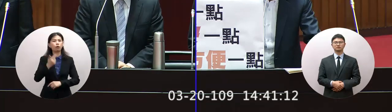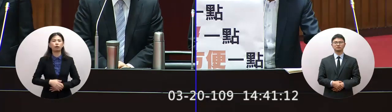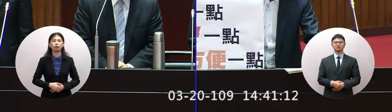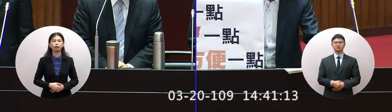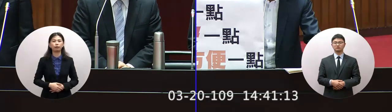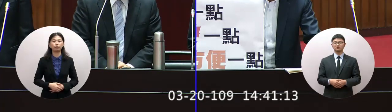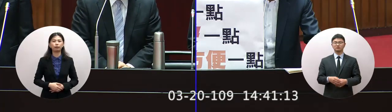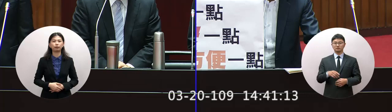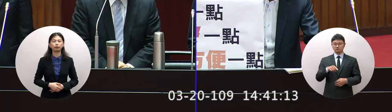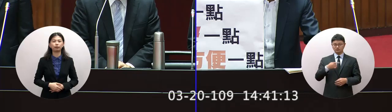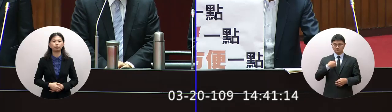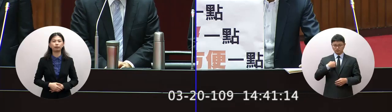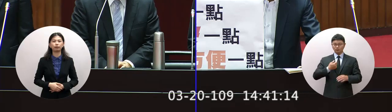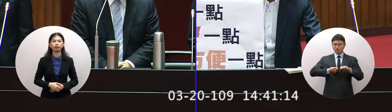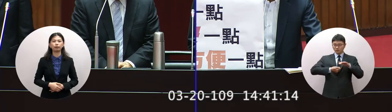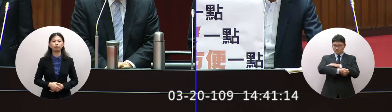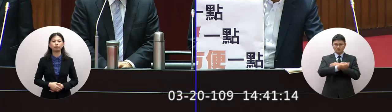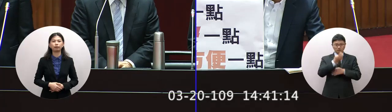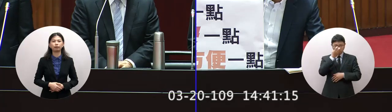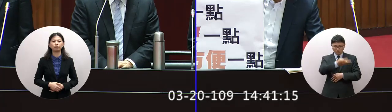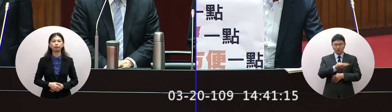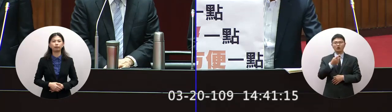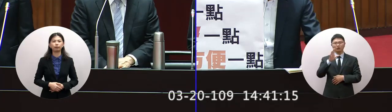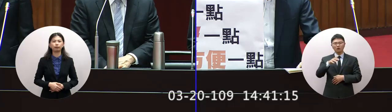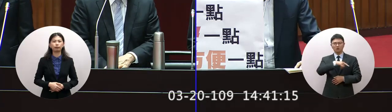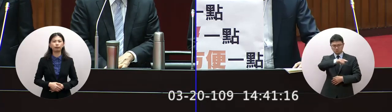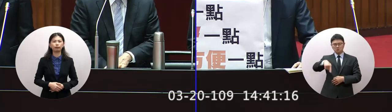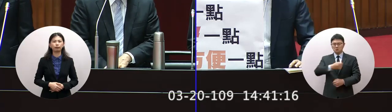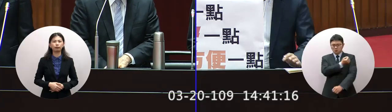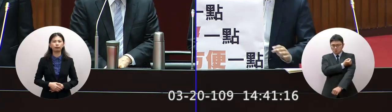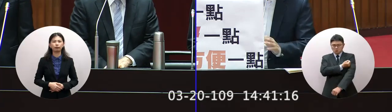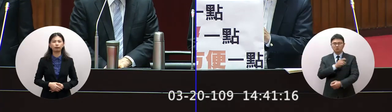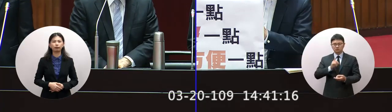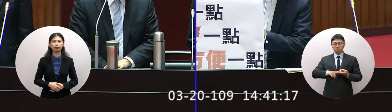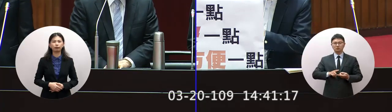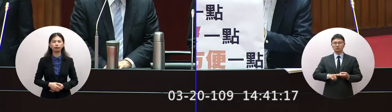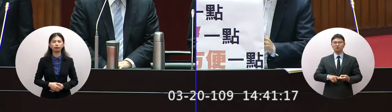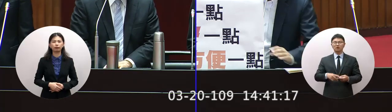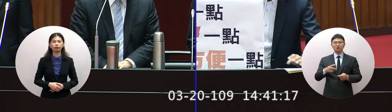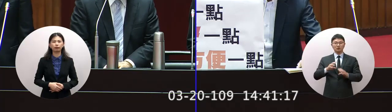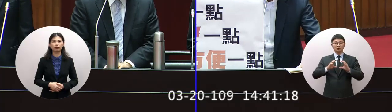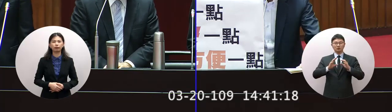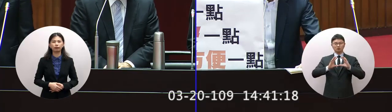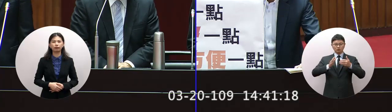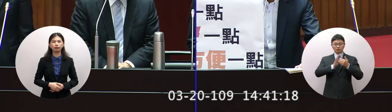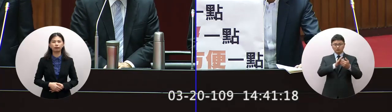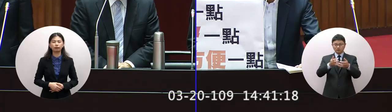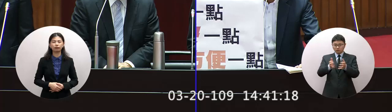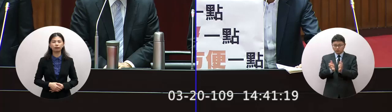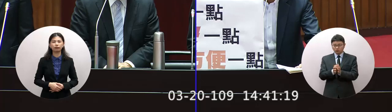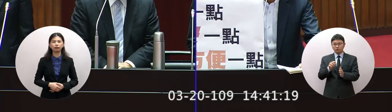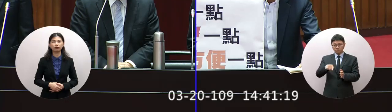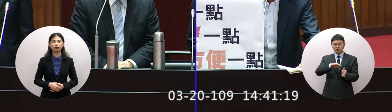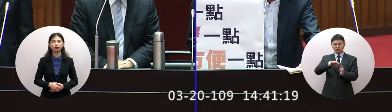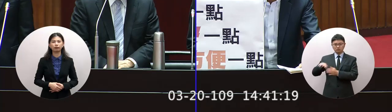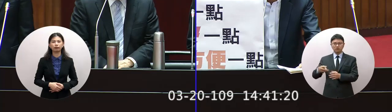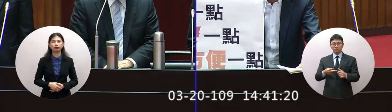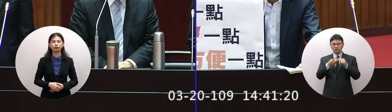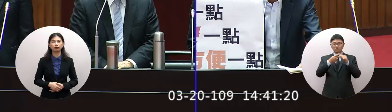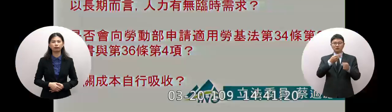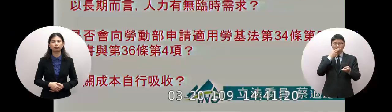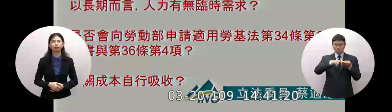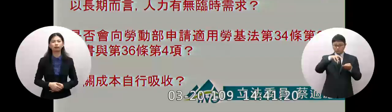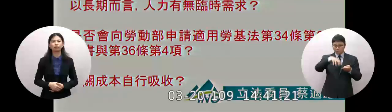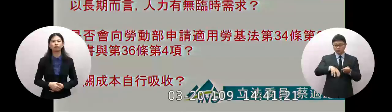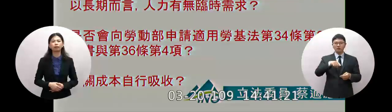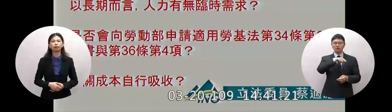个事实上现场我也有去看，其实他们大家都蛮辛苦的。那另外一个就除了国防部之外，另外就是中华邮政。我想院长也晓得说，目